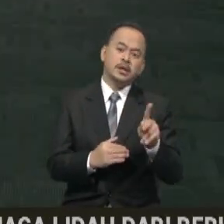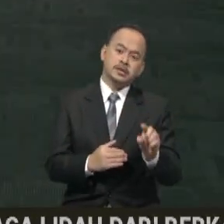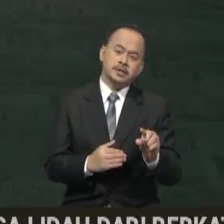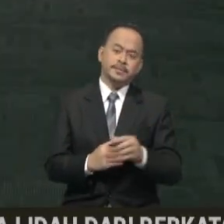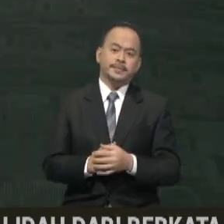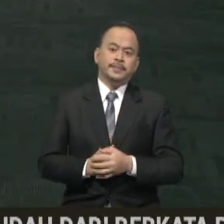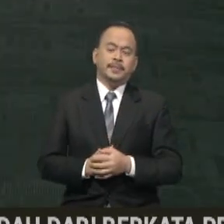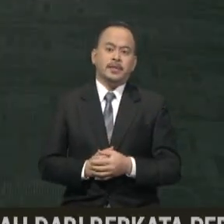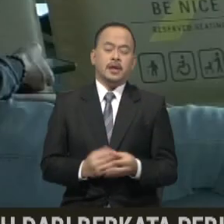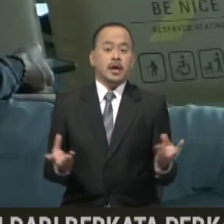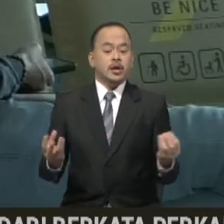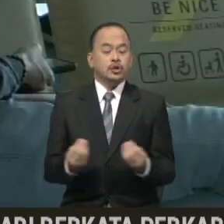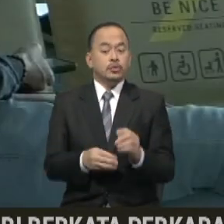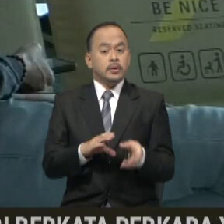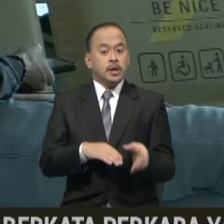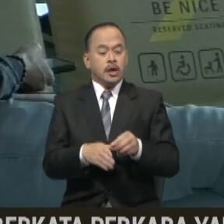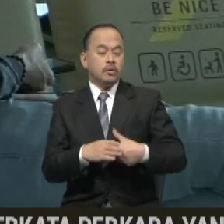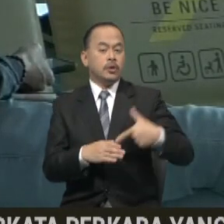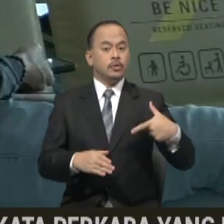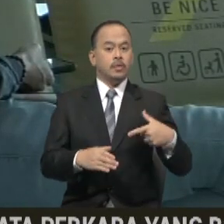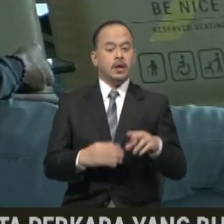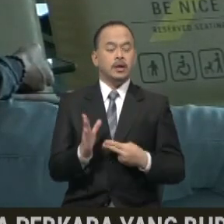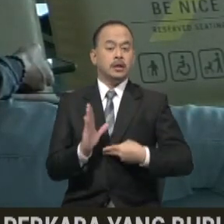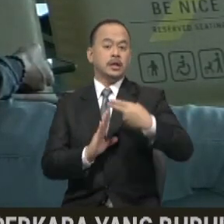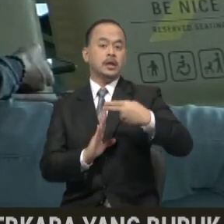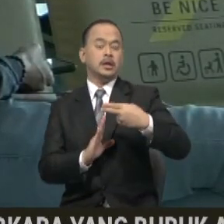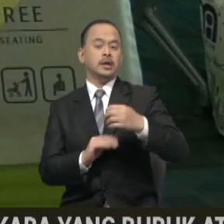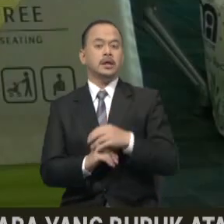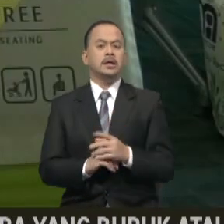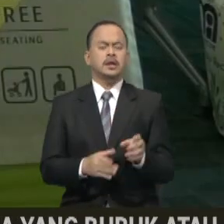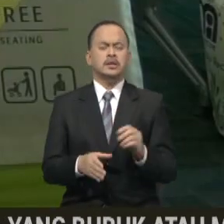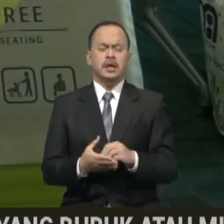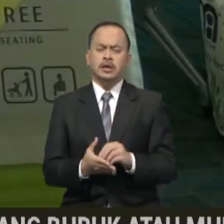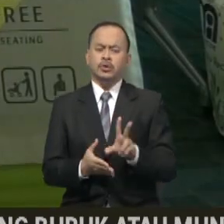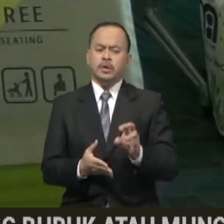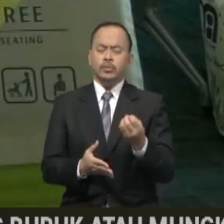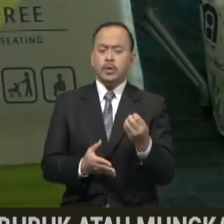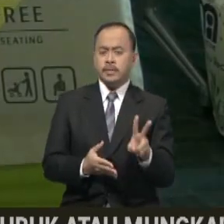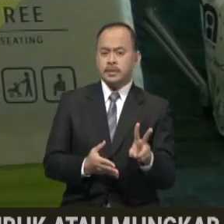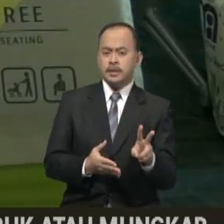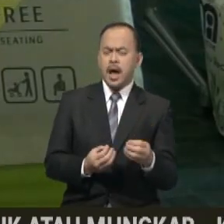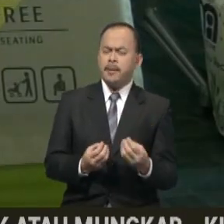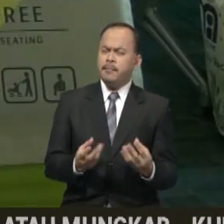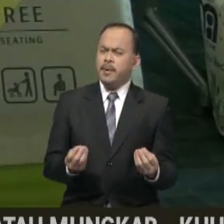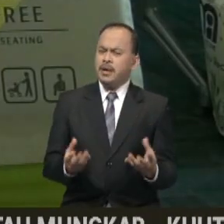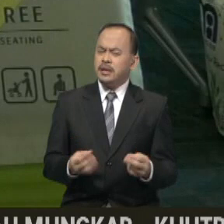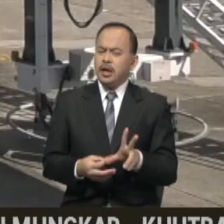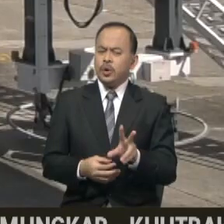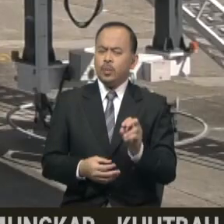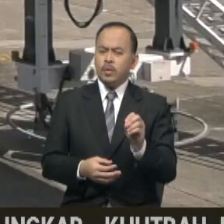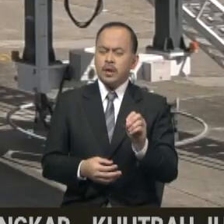Sementara itu, jumlah kargo keluar tertinggi dicatat pada tahun 2012 sebanyak lebih